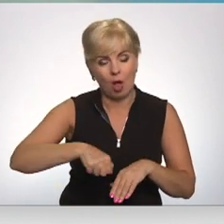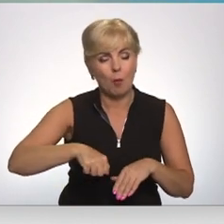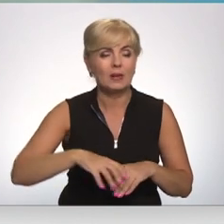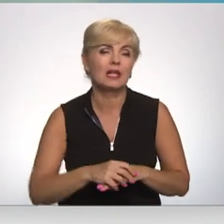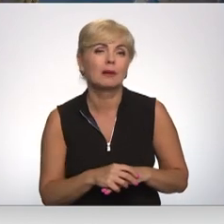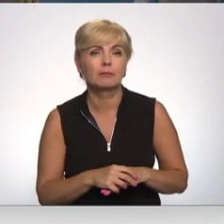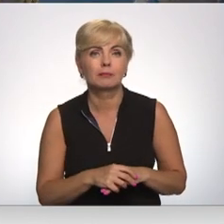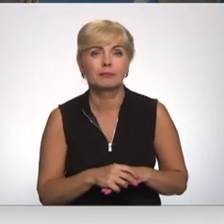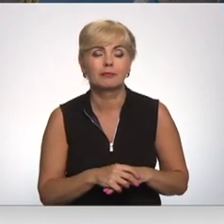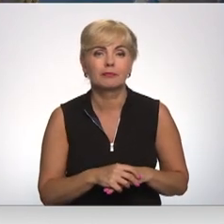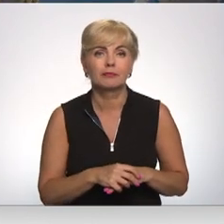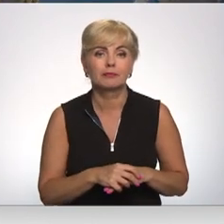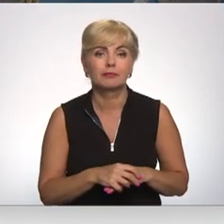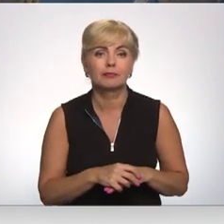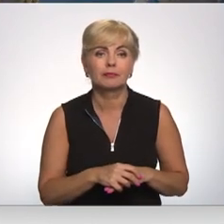Čunka.